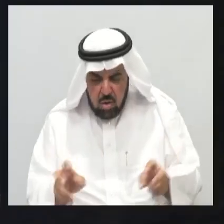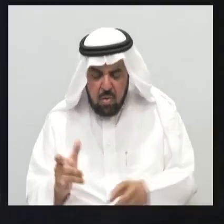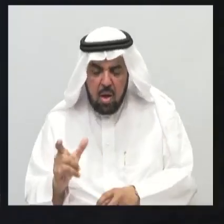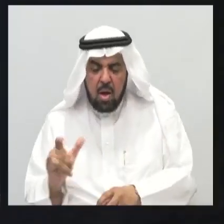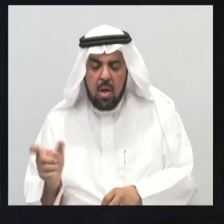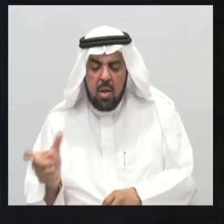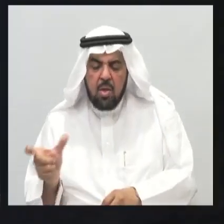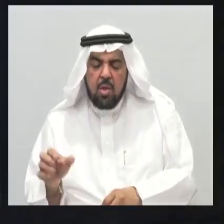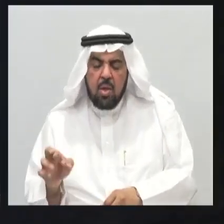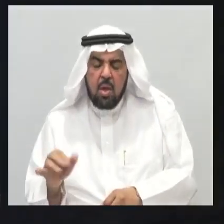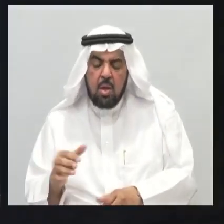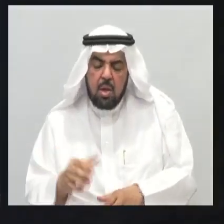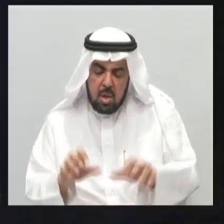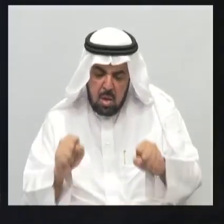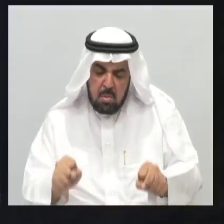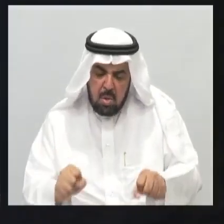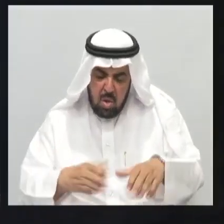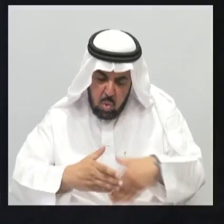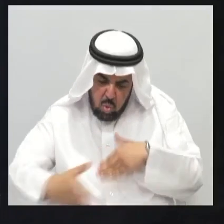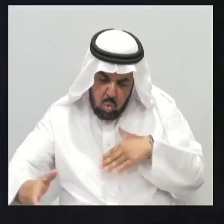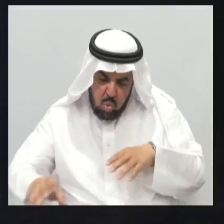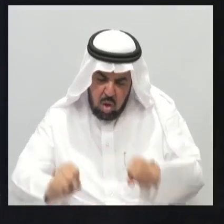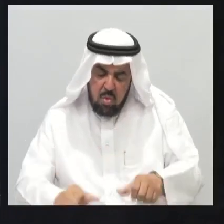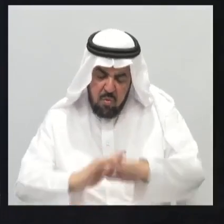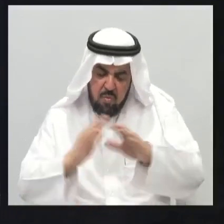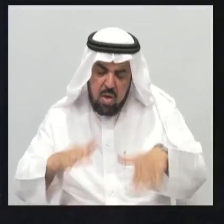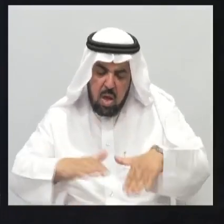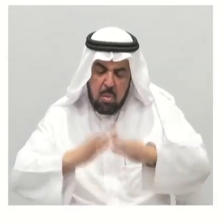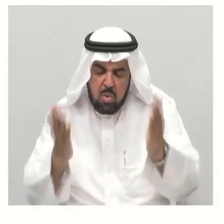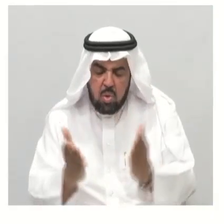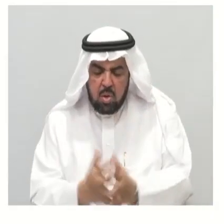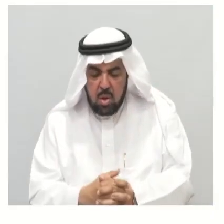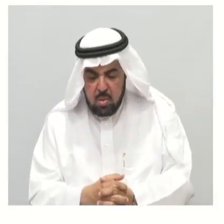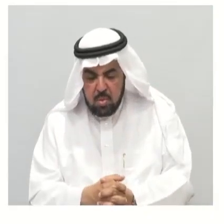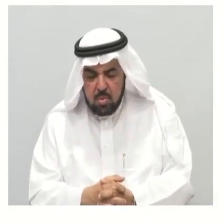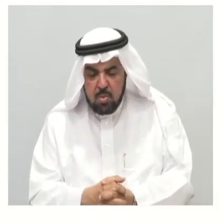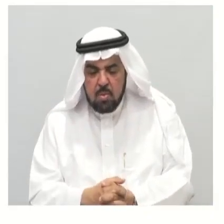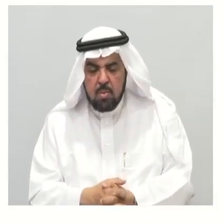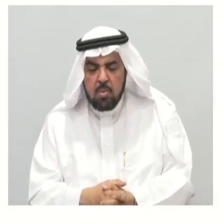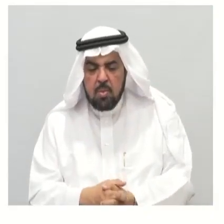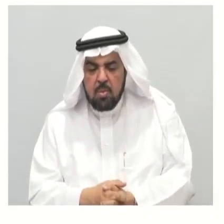حتى تطول فترة تواجد العنب في المخازن فلا يفسد بسرعة.